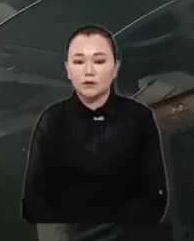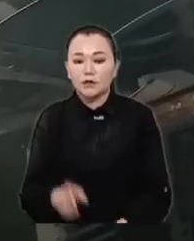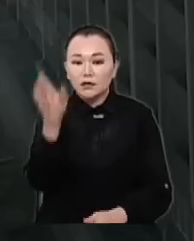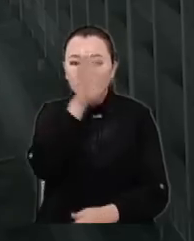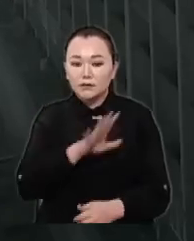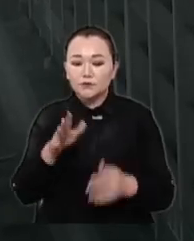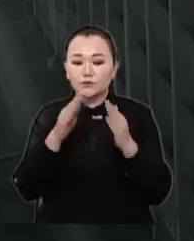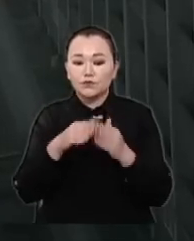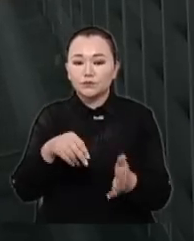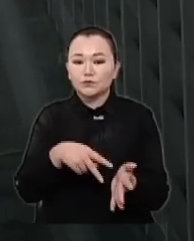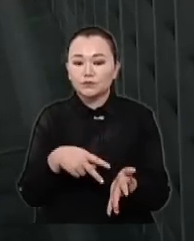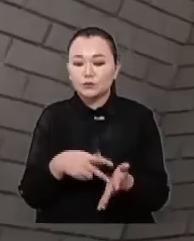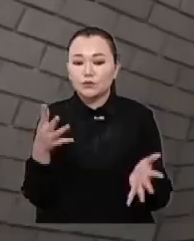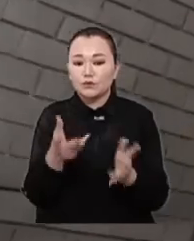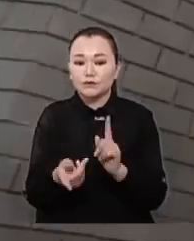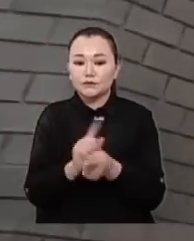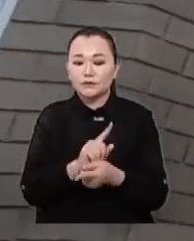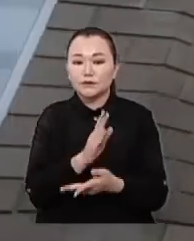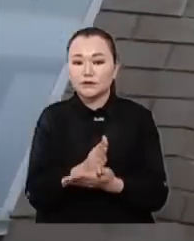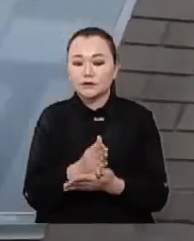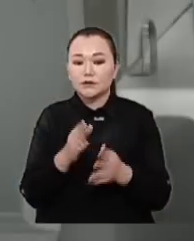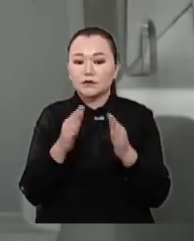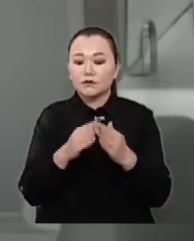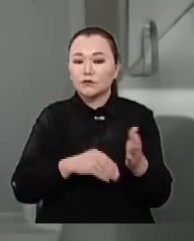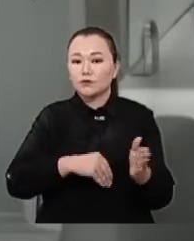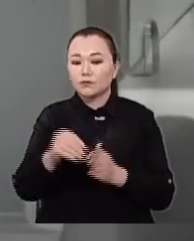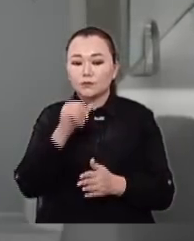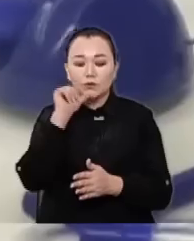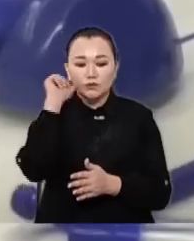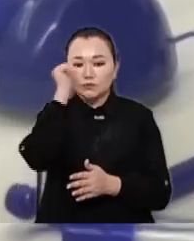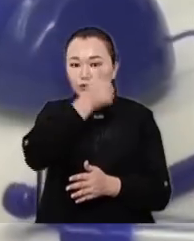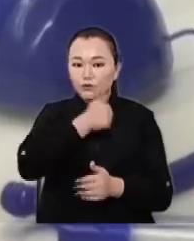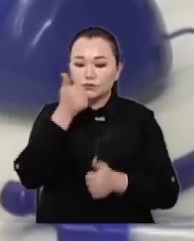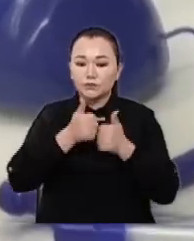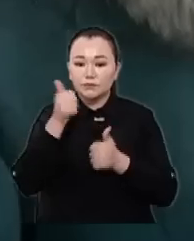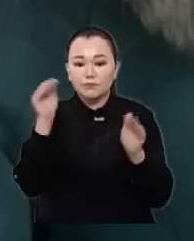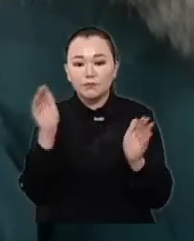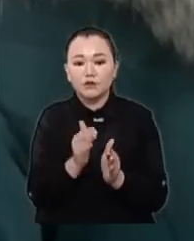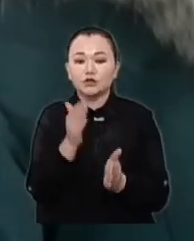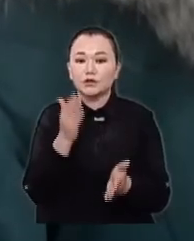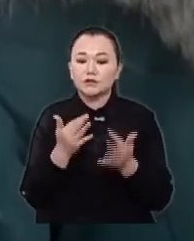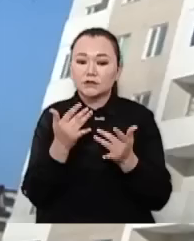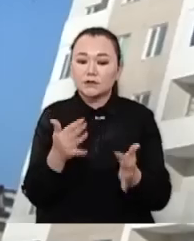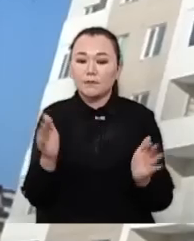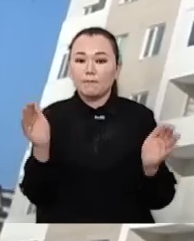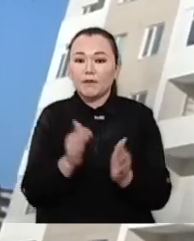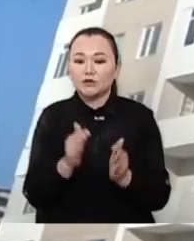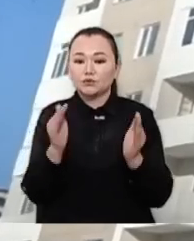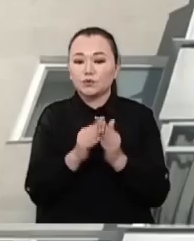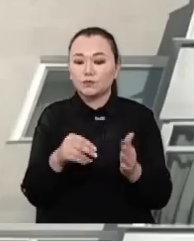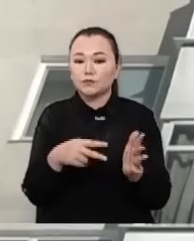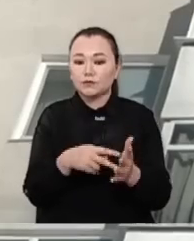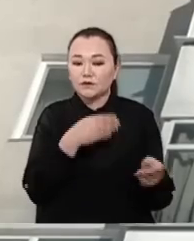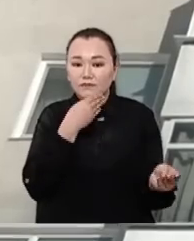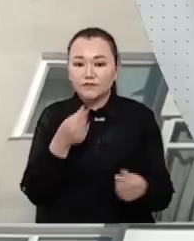Елімізде баспана бағасында қандай өзгерістер бар? Пәтер алу өткен жылмен салыстырғанда азайған ба? Сұраныстың төмендеуі үй бағасына қалай